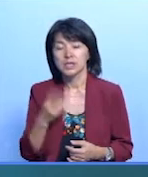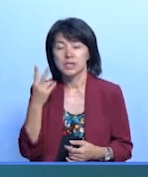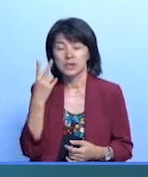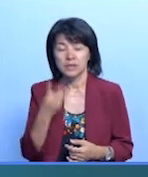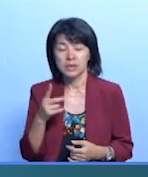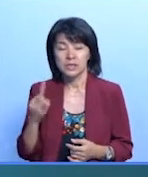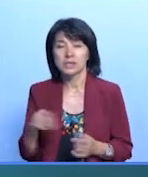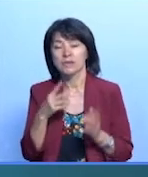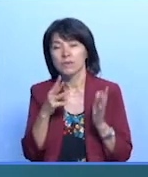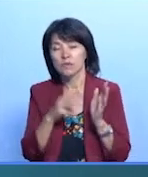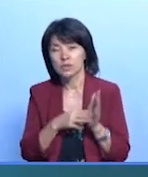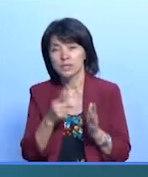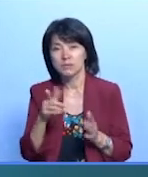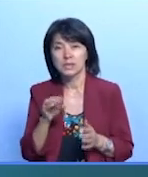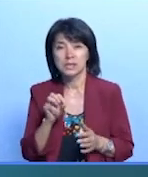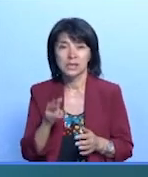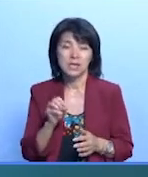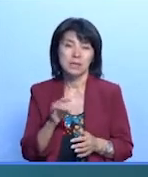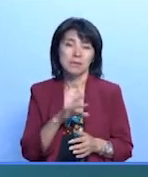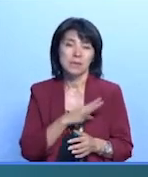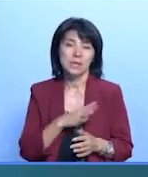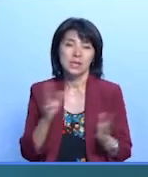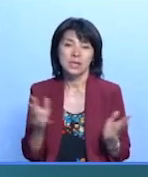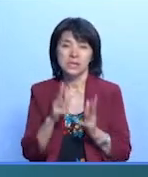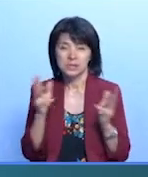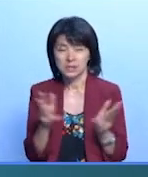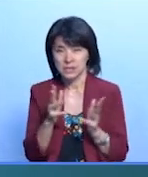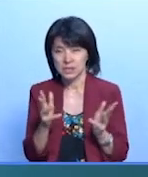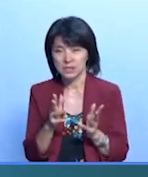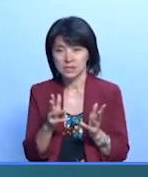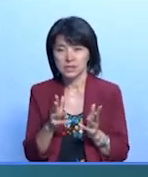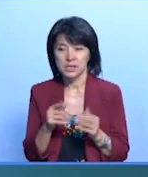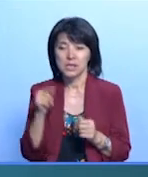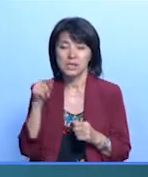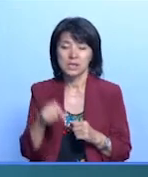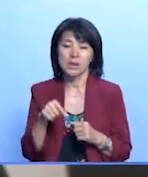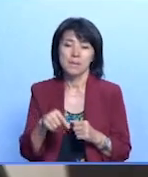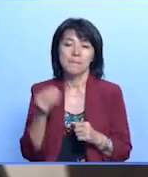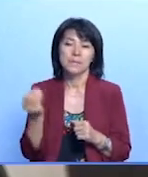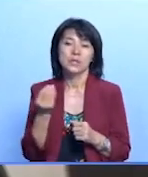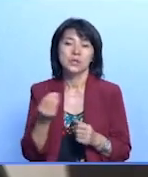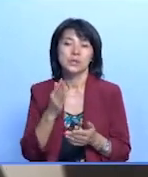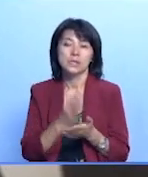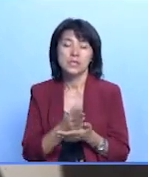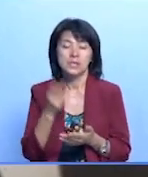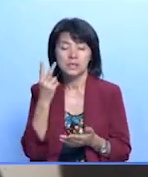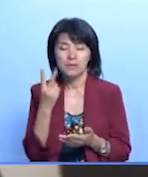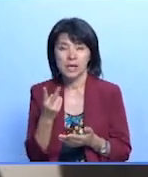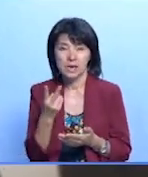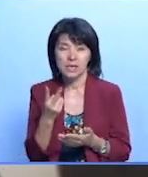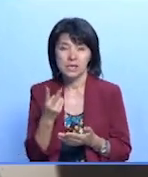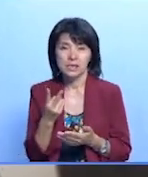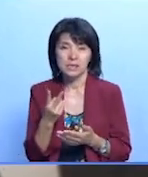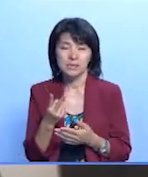2,8 гектар алында металлург бау-бақша аумағында өрт шықты. Соның ішінде 2 дачный домиктер өрт